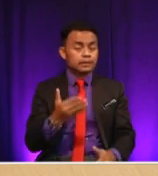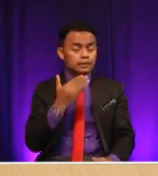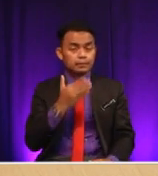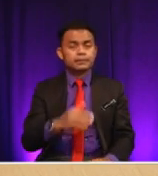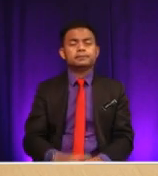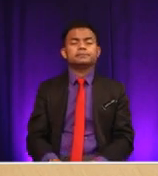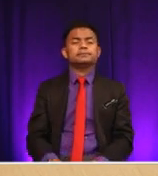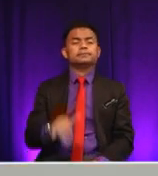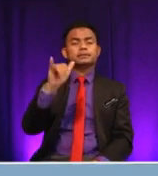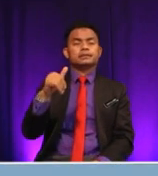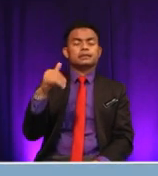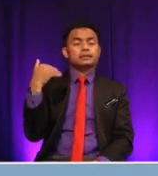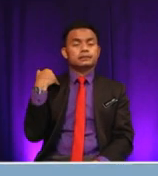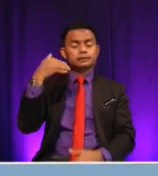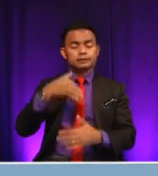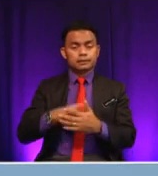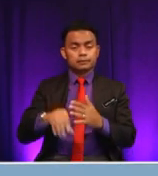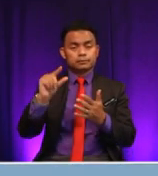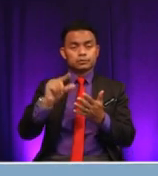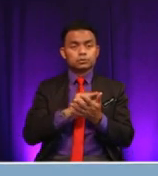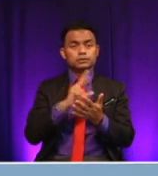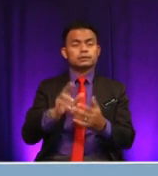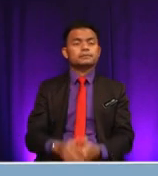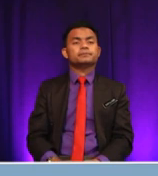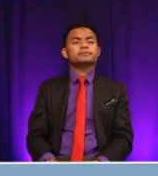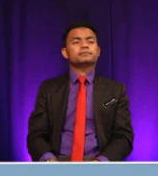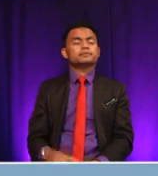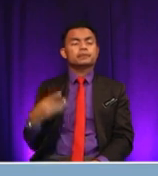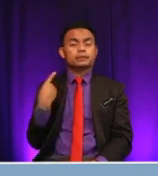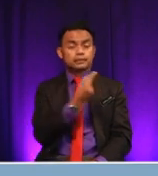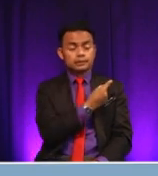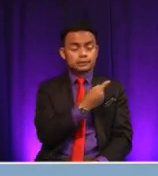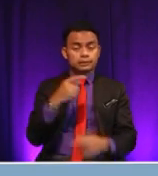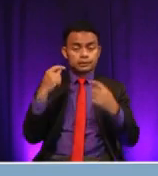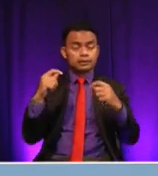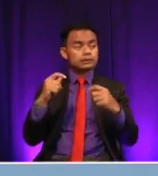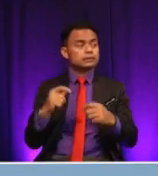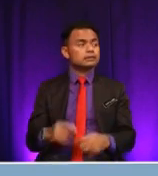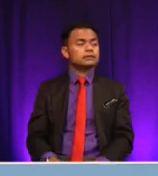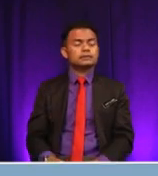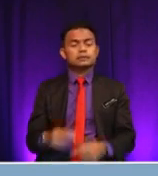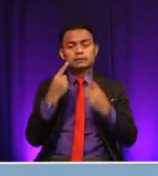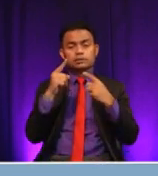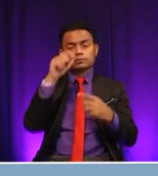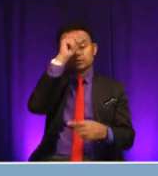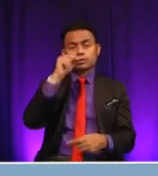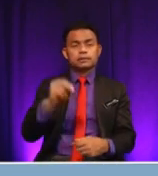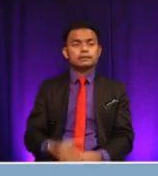gurindam tersebut Oke kita coba mendengar jawaban murid-murid kita baik sebelum mereka